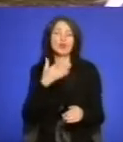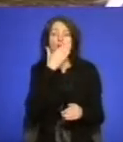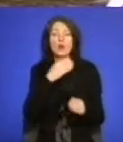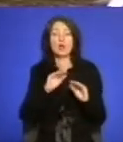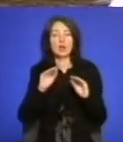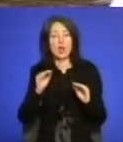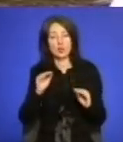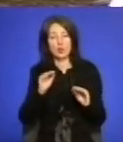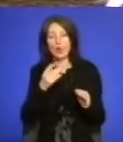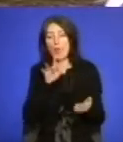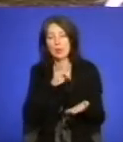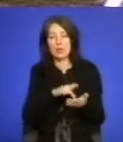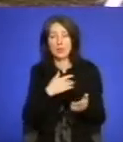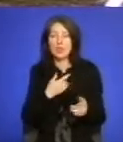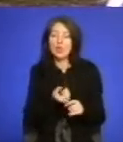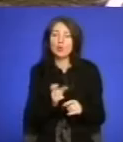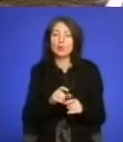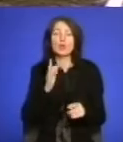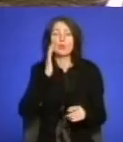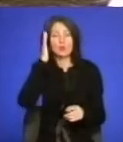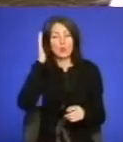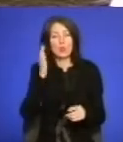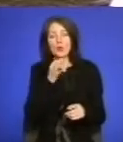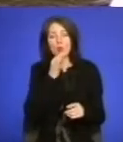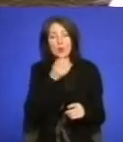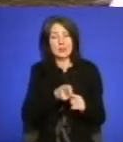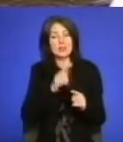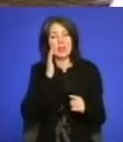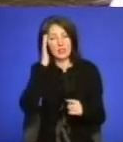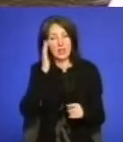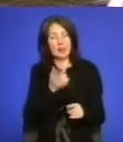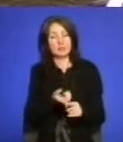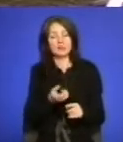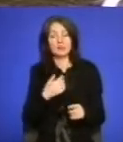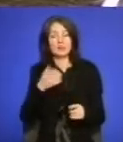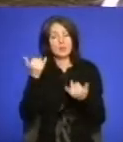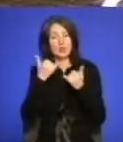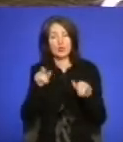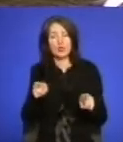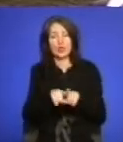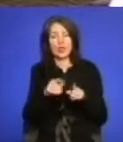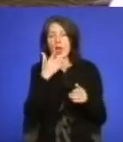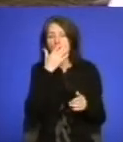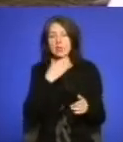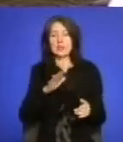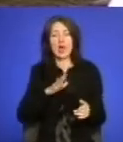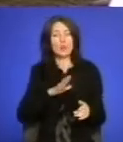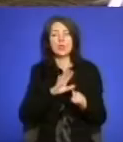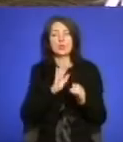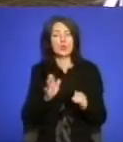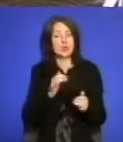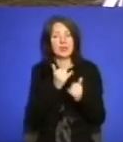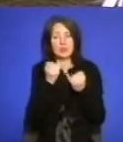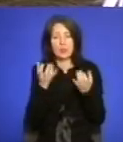Так звісно мені це дуже мені дуже подобається ідея навіть досить захопилися і чудово що така красота вона буде непросто десь